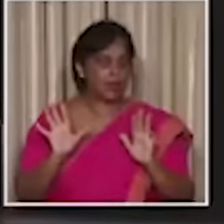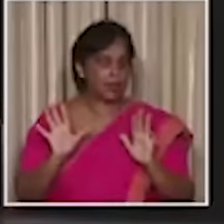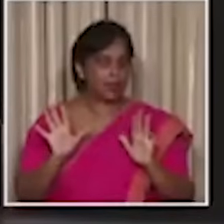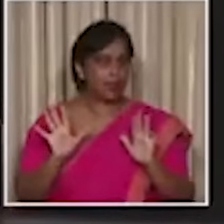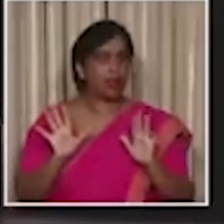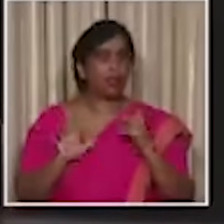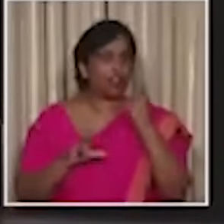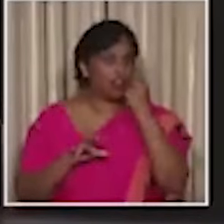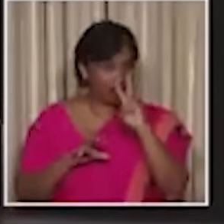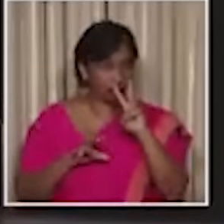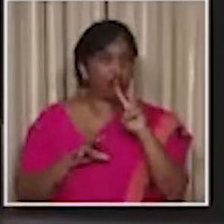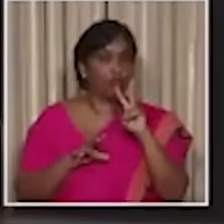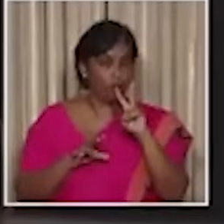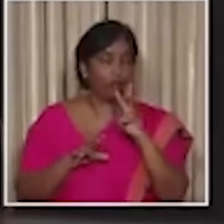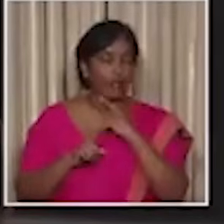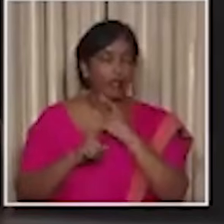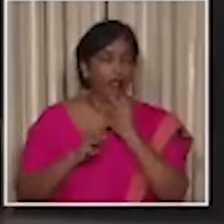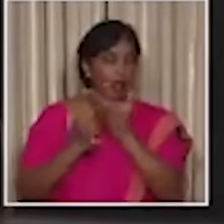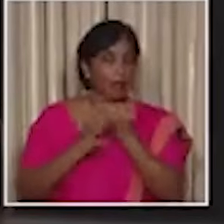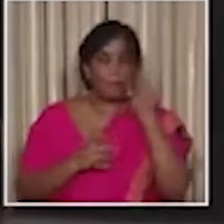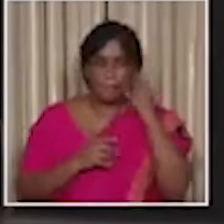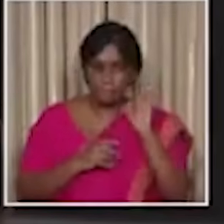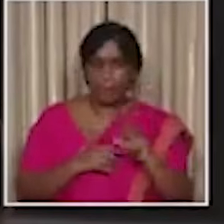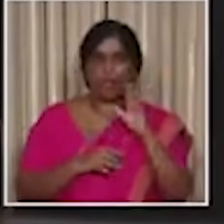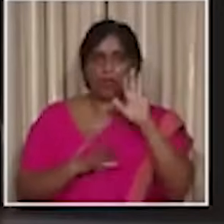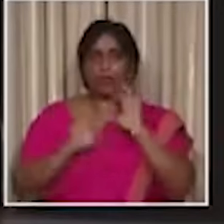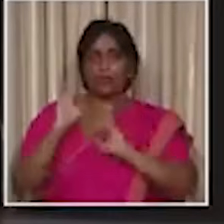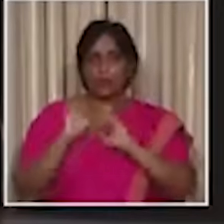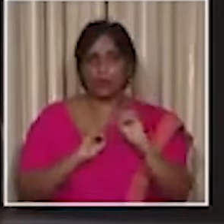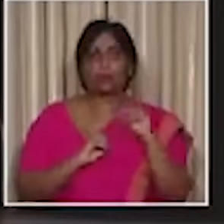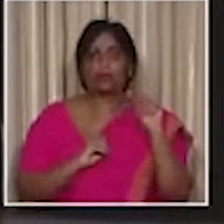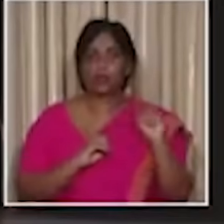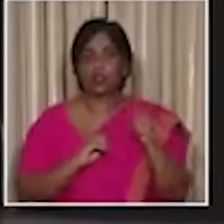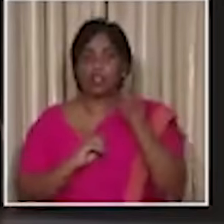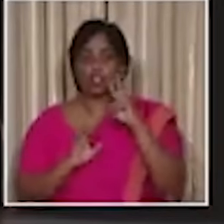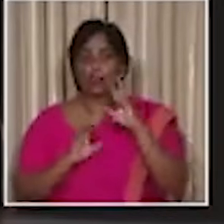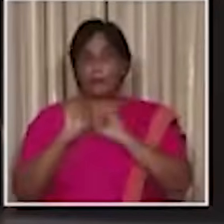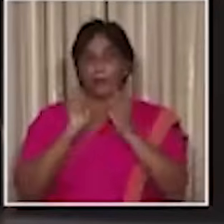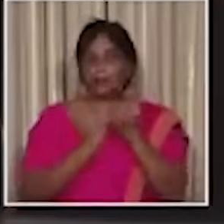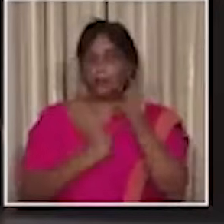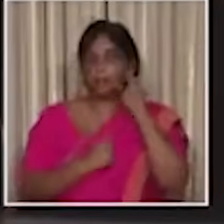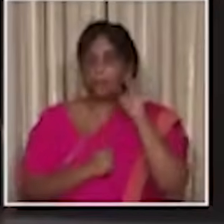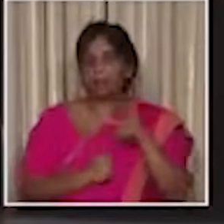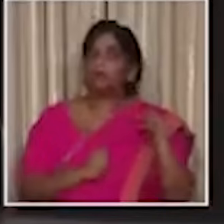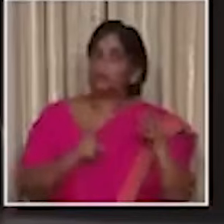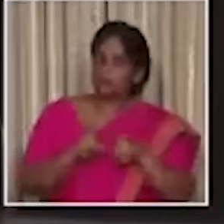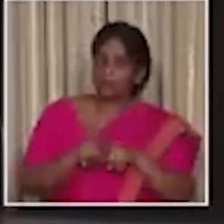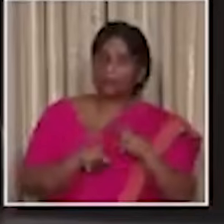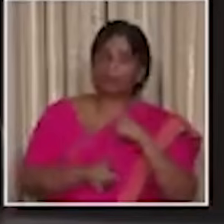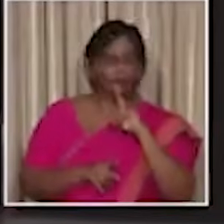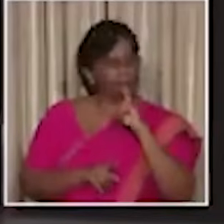භූවිද්‍යායක 12ක් රොයල්ටි ගන්න බලා ඉන්නවා. ඔව් 109යි ගන්නේ. දැන් රොයල්ටි 12ක් ගන්න බලාගෙන ඉන්නවා. ඒ නිසා අපි